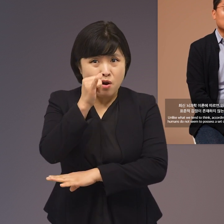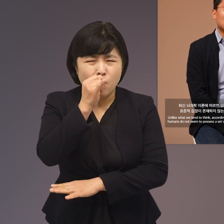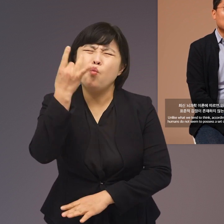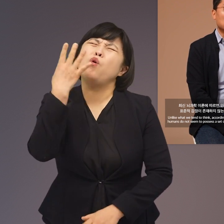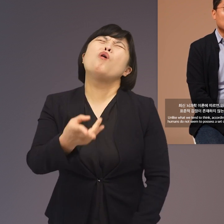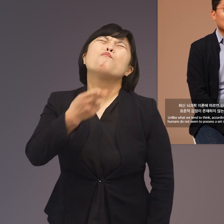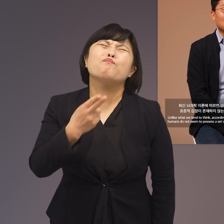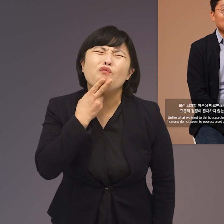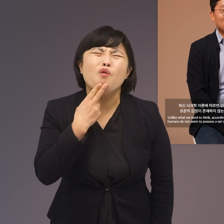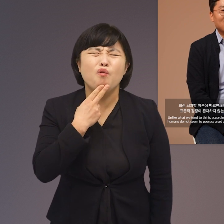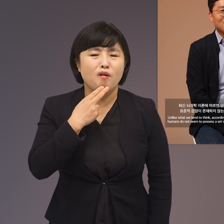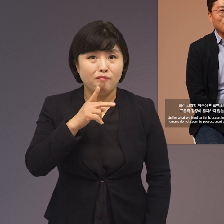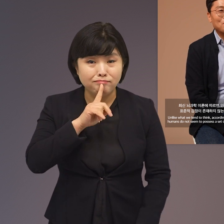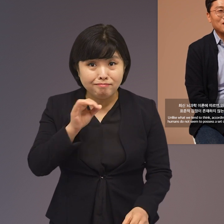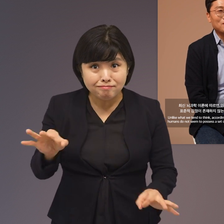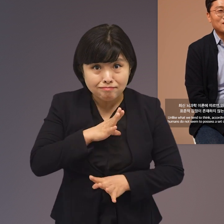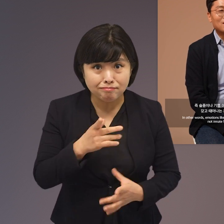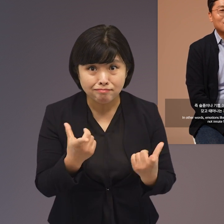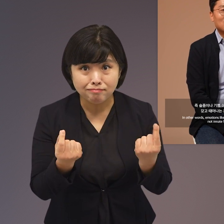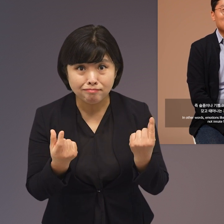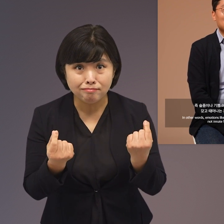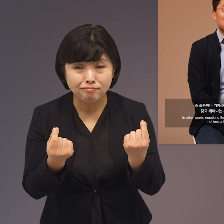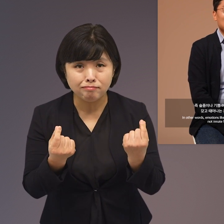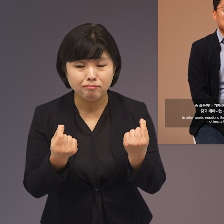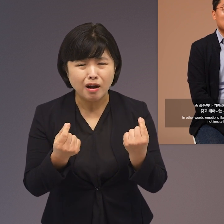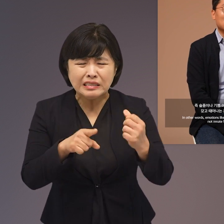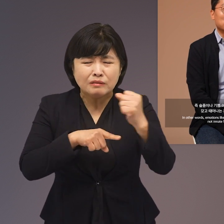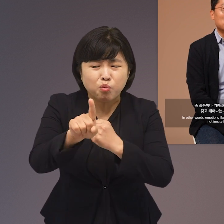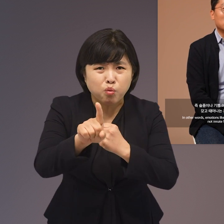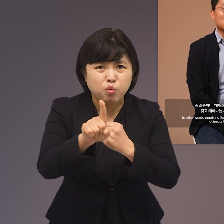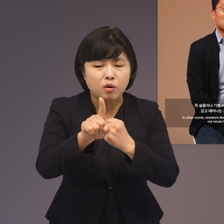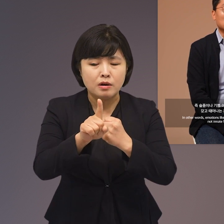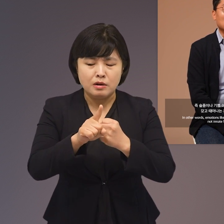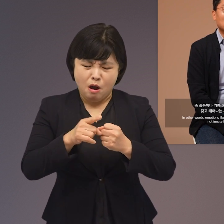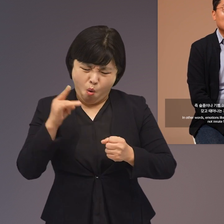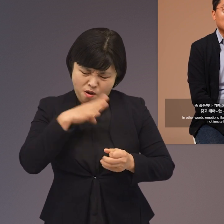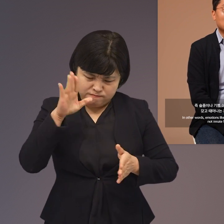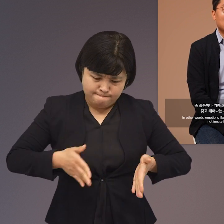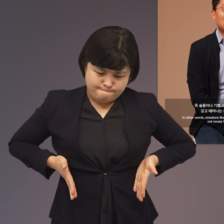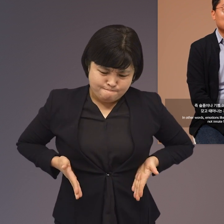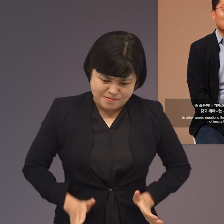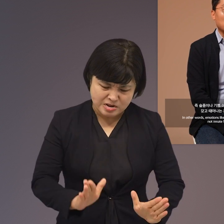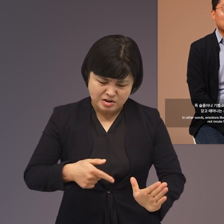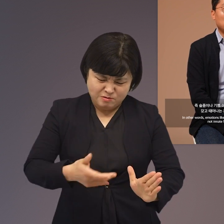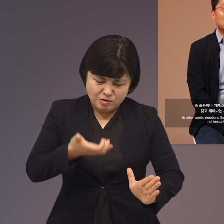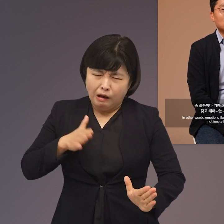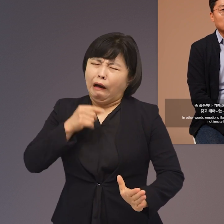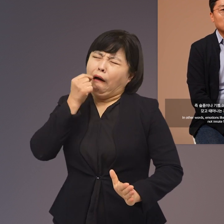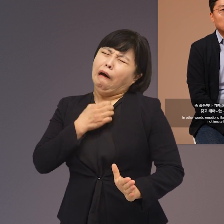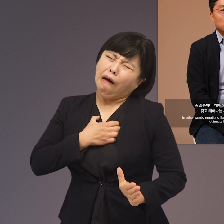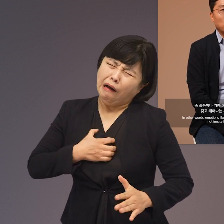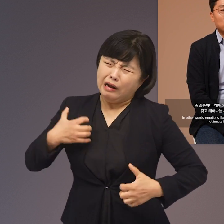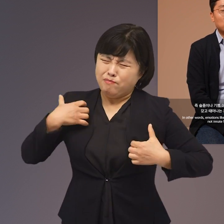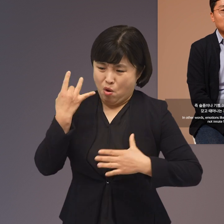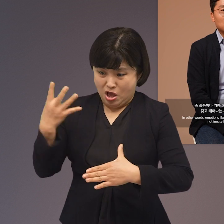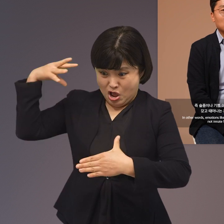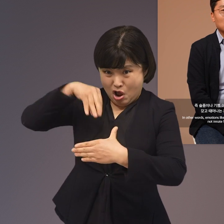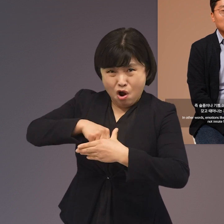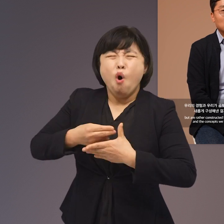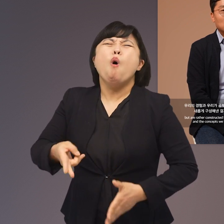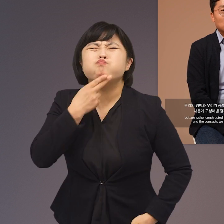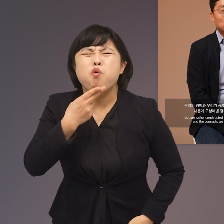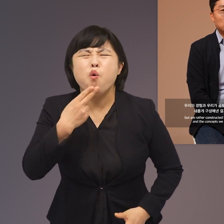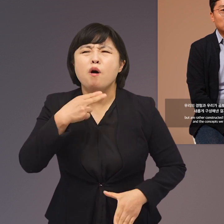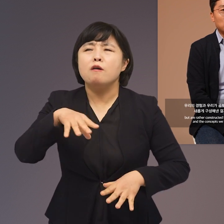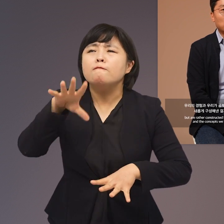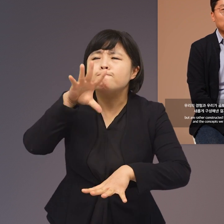존재하지 않는다고 하더라고요. 놀랍게도. 즉 슬픔이나 기쁨 이런 것이 날 때부터 갖고 태어나는 본성이